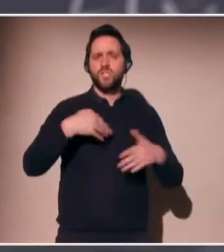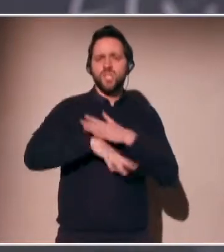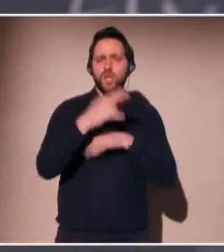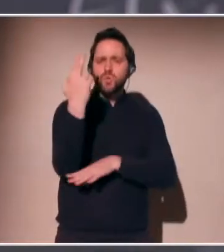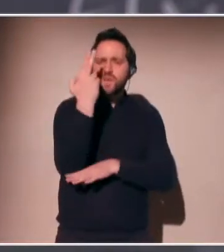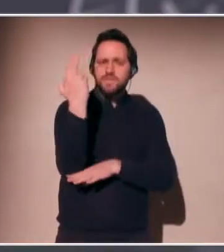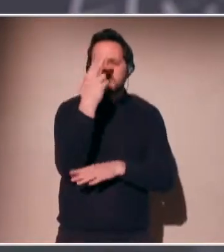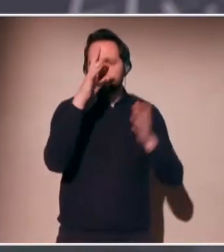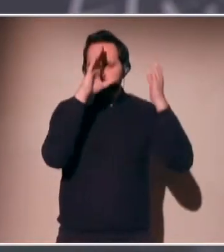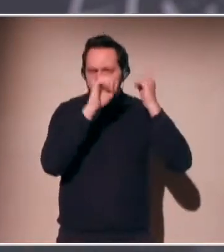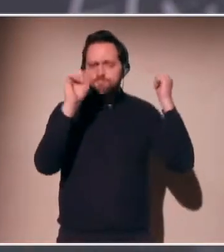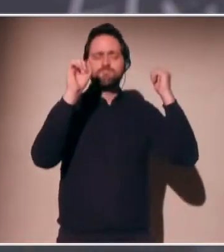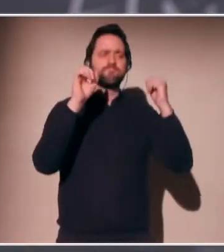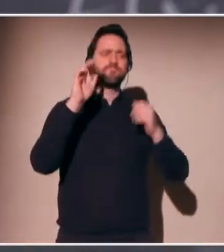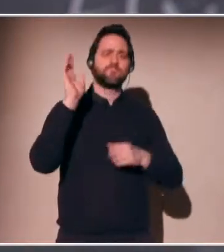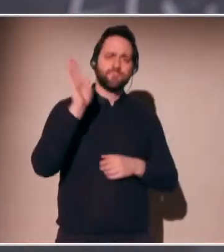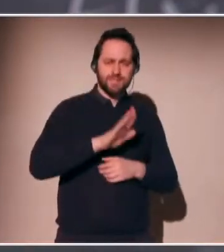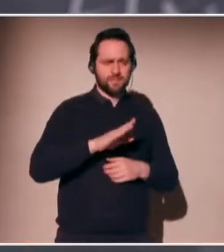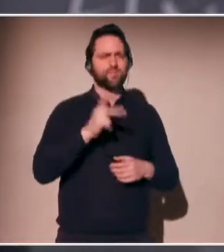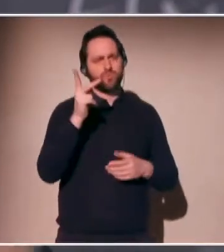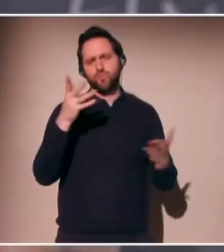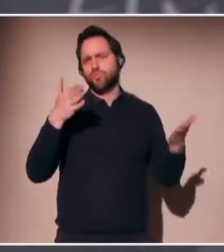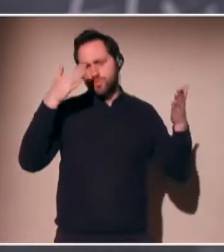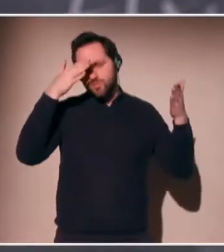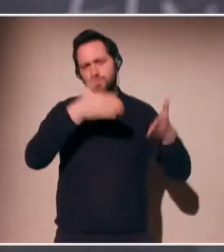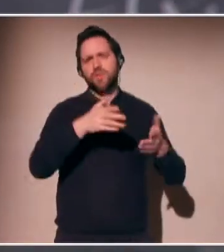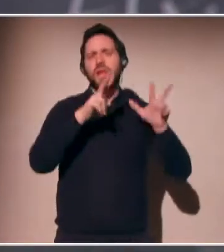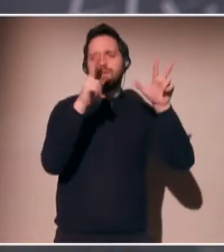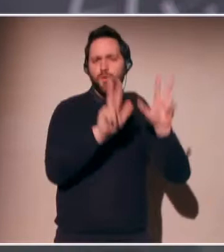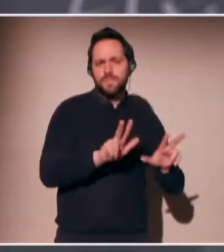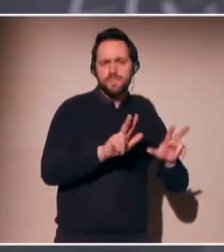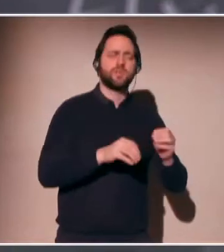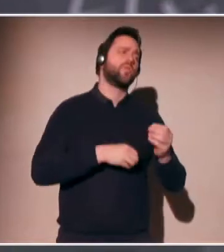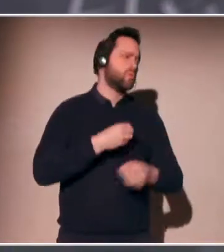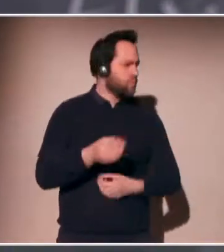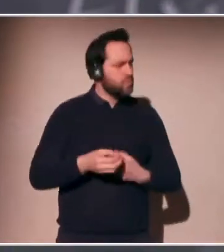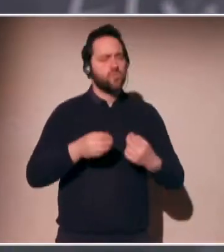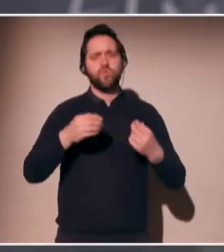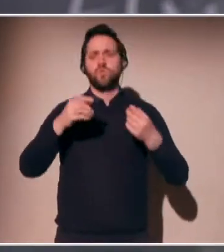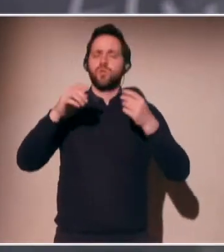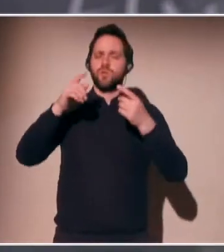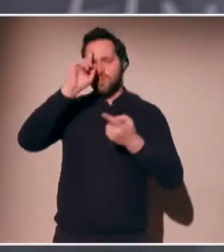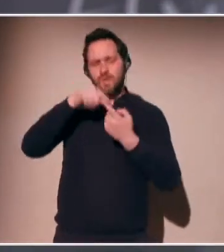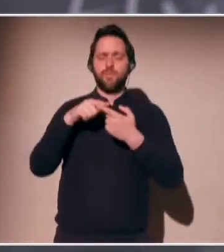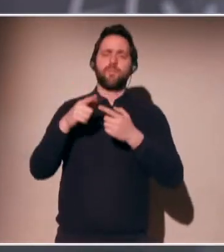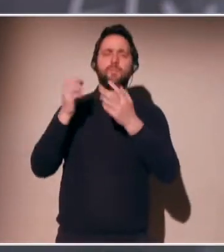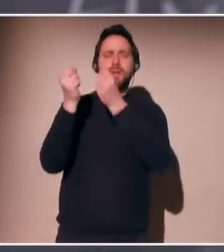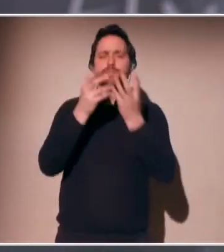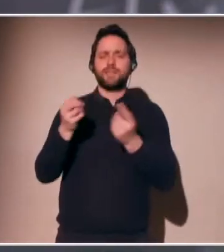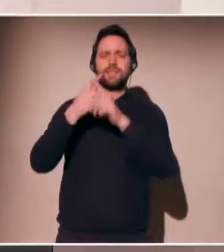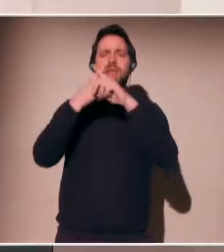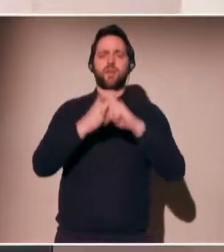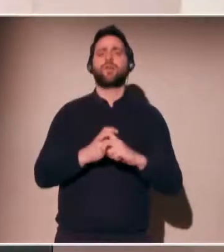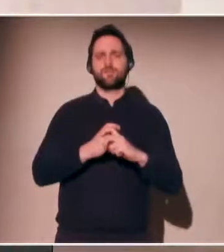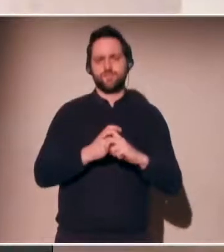développait surtout dans le domaine de l'informatique ou dans le domaine des algorithmes mathématiques, mais en tout cas dans les